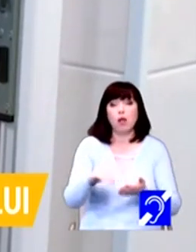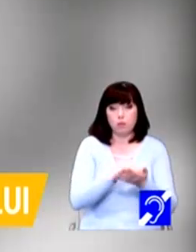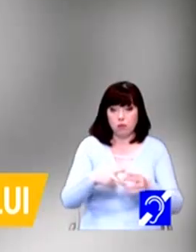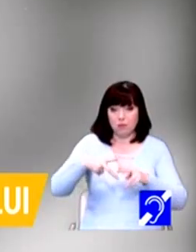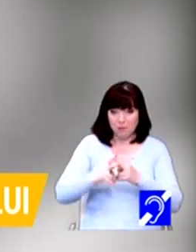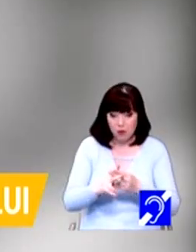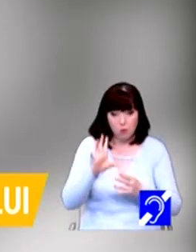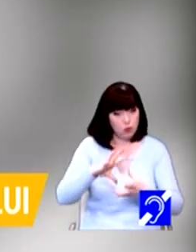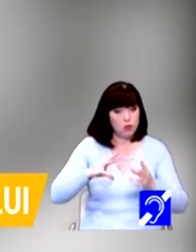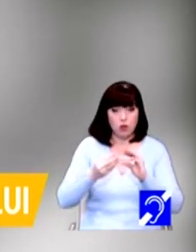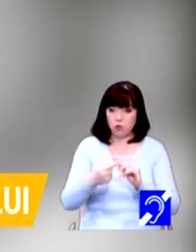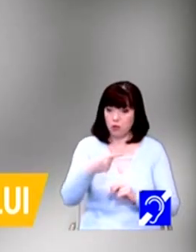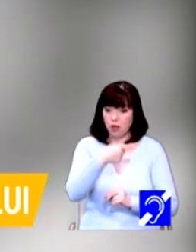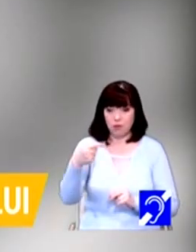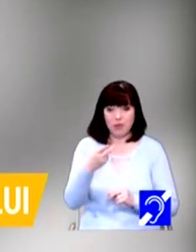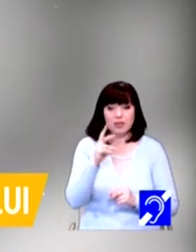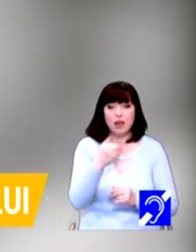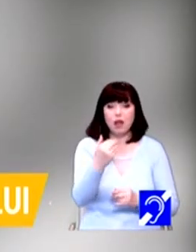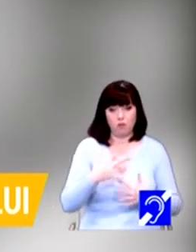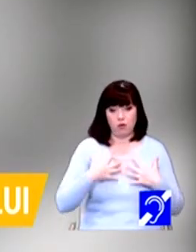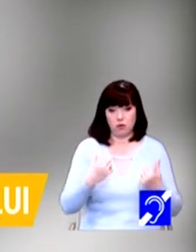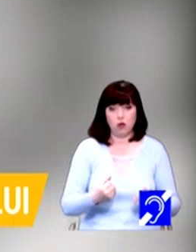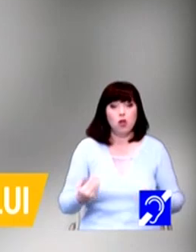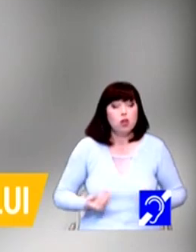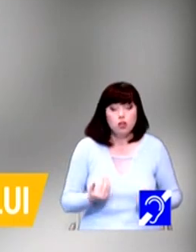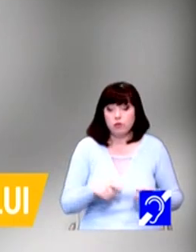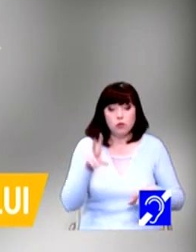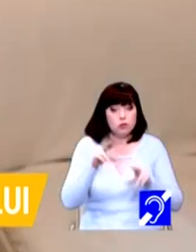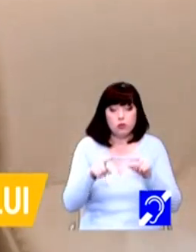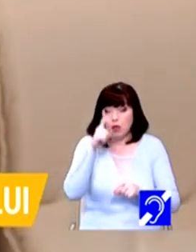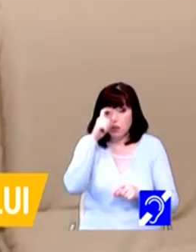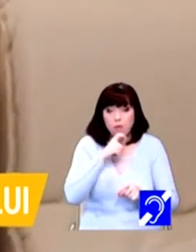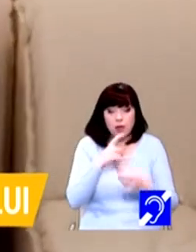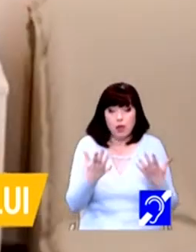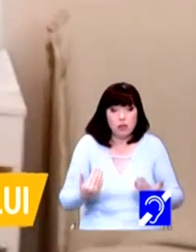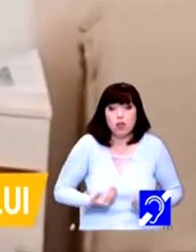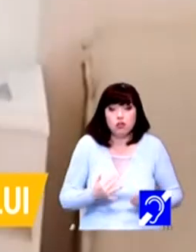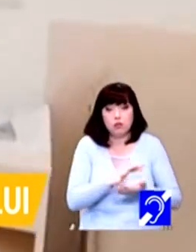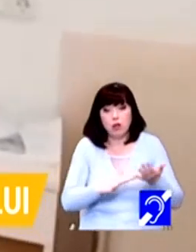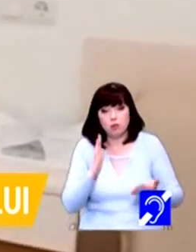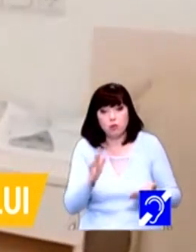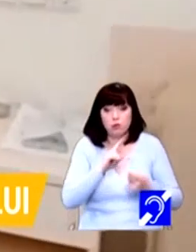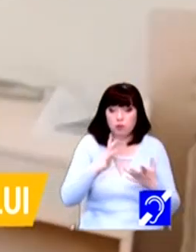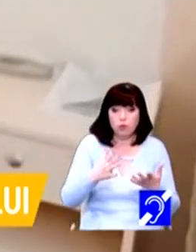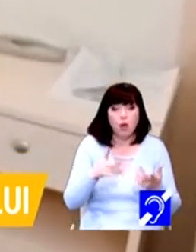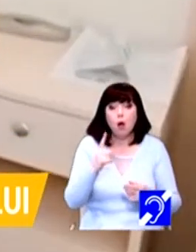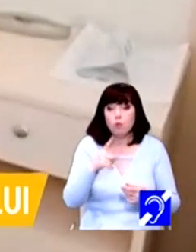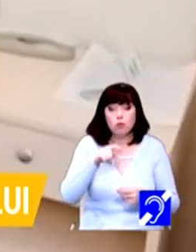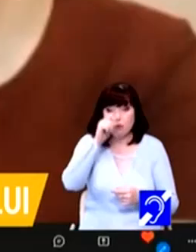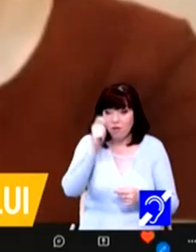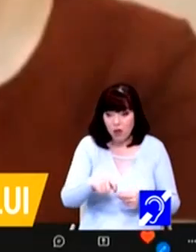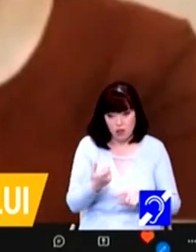avea consecințe grave pentru sănătatea lui Petru. Trăiește într-o incertitudine continuă, mai ales că războiul nu cunoaște